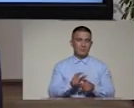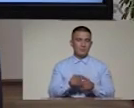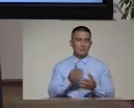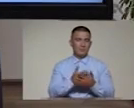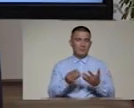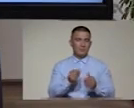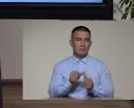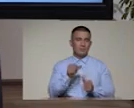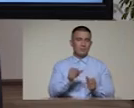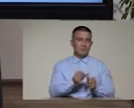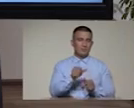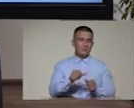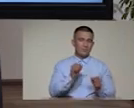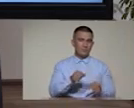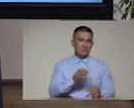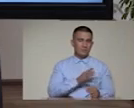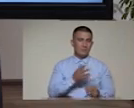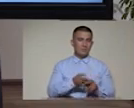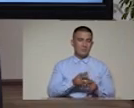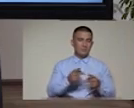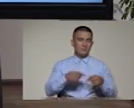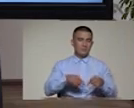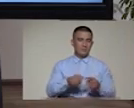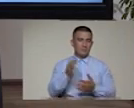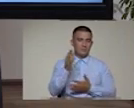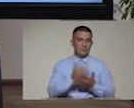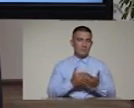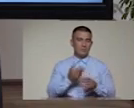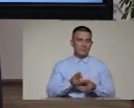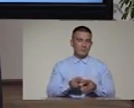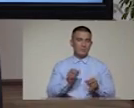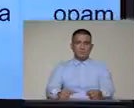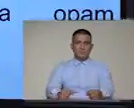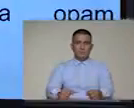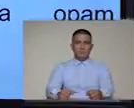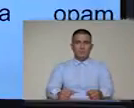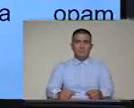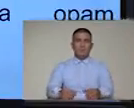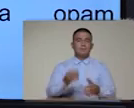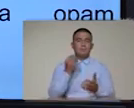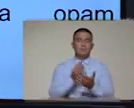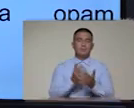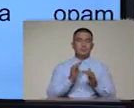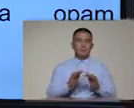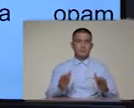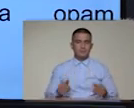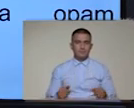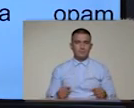bo'lgan alohida belgilar quyidagi belgilardan iborat ekan. Aziz